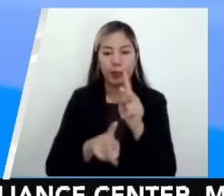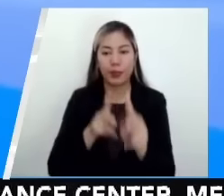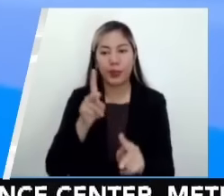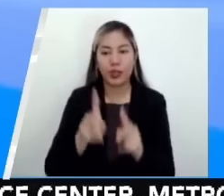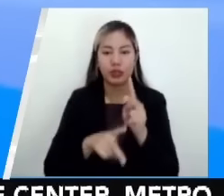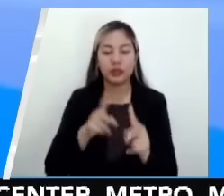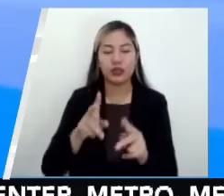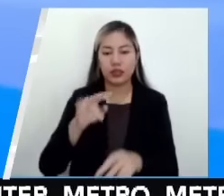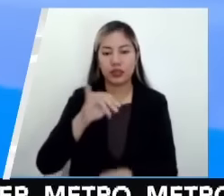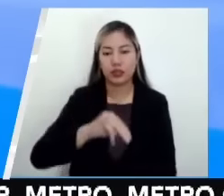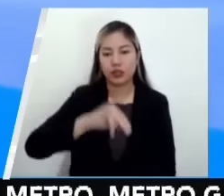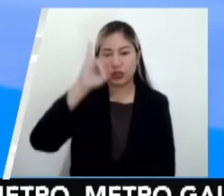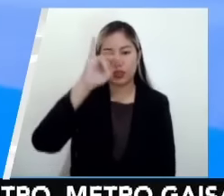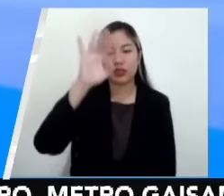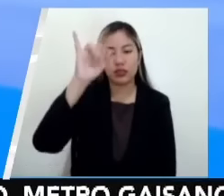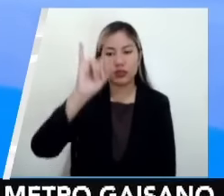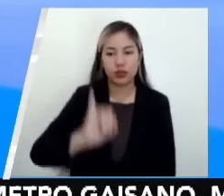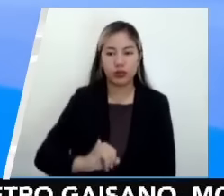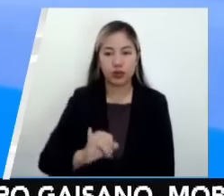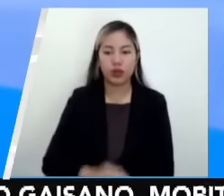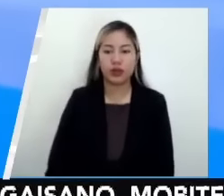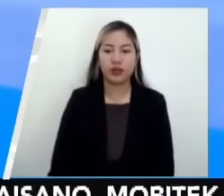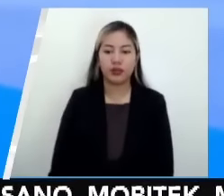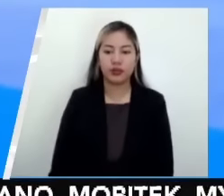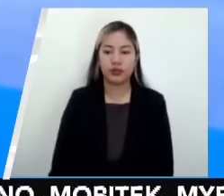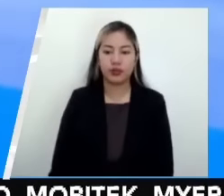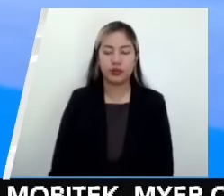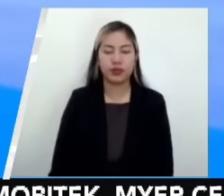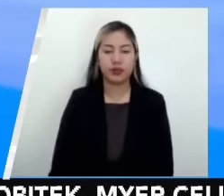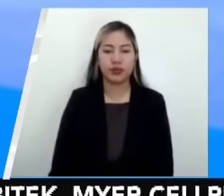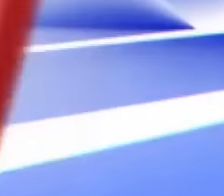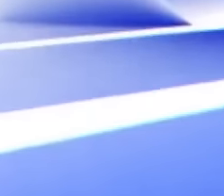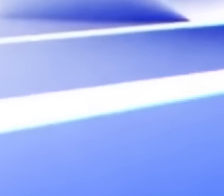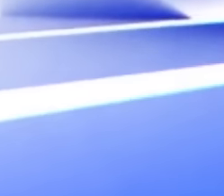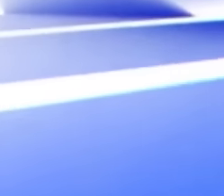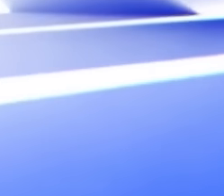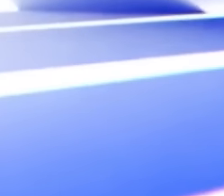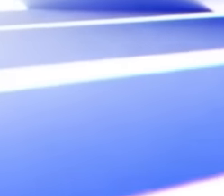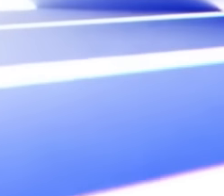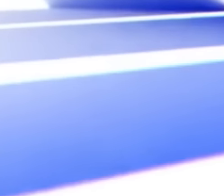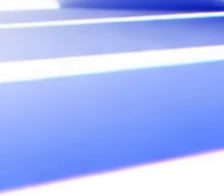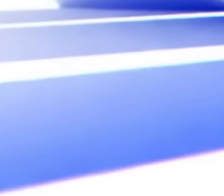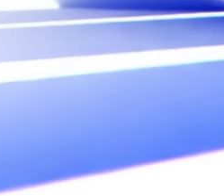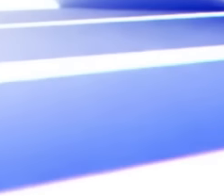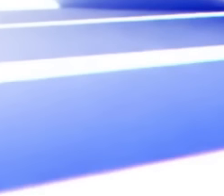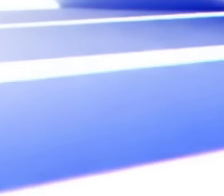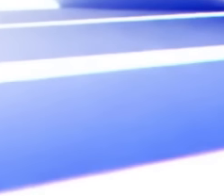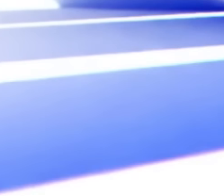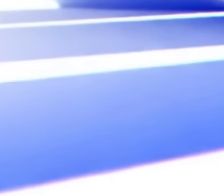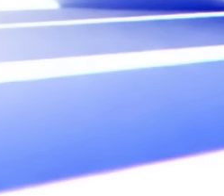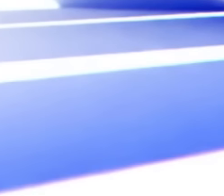Sur. May ulat on the spot si Jasmine Gabriel Galban ng GMA Regional TV. Jasmine!